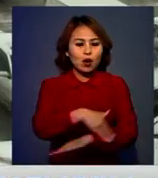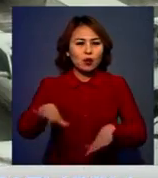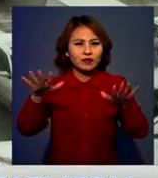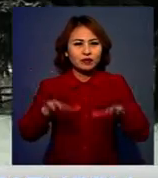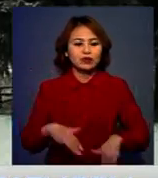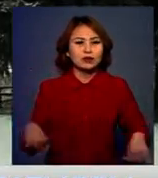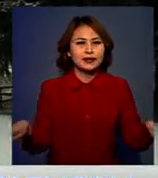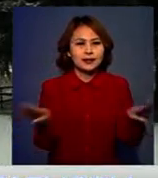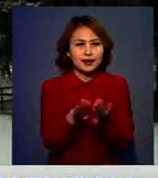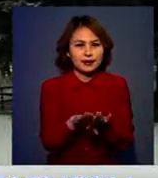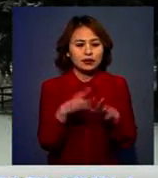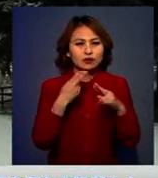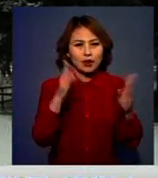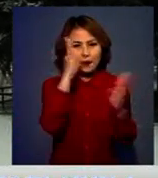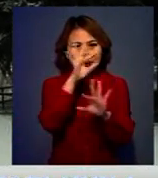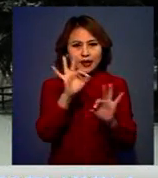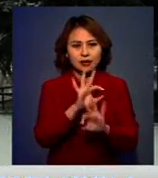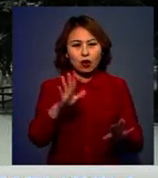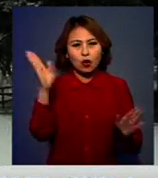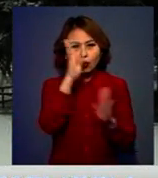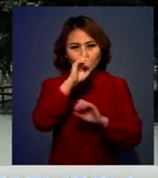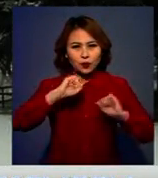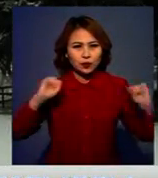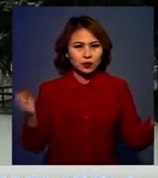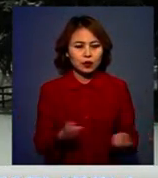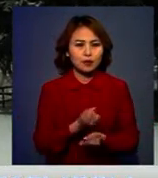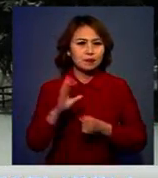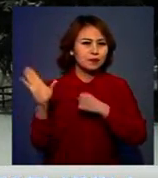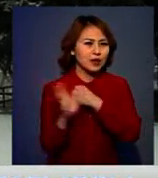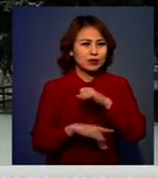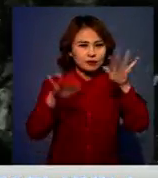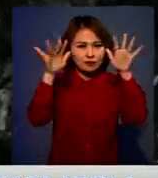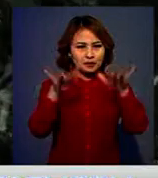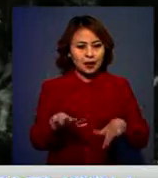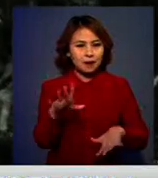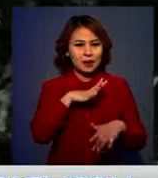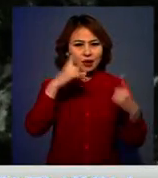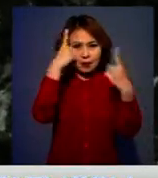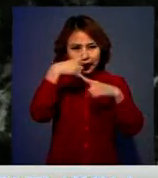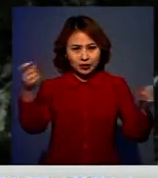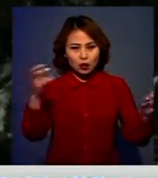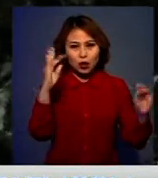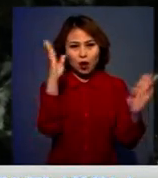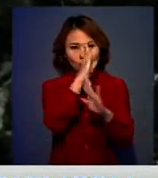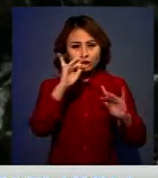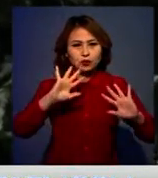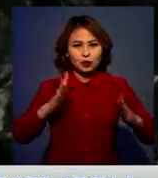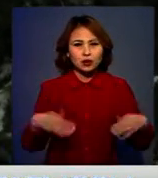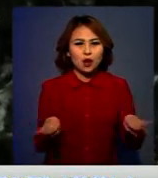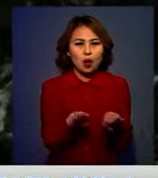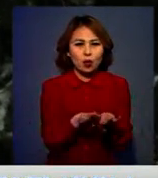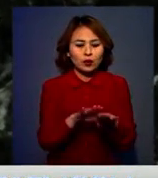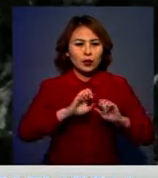орай жабылды. Синоптиктер бұған дейін өңірде күн суытып, соңы қарға ұласатыны жайлы ескерткен болатын. Райындағы бұл